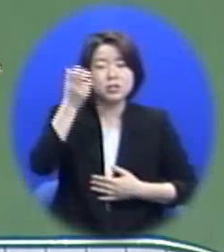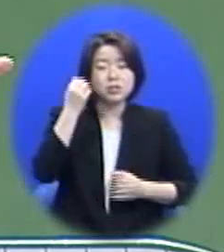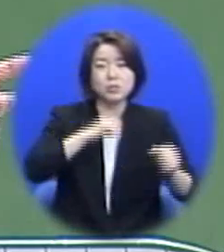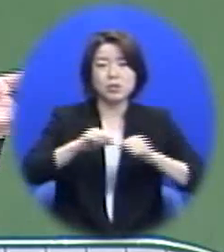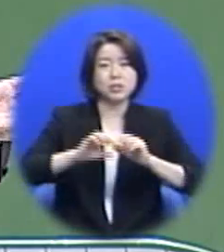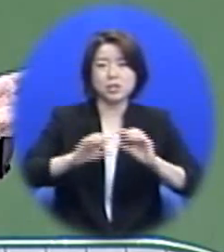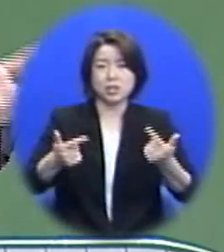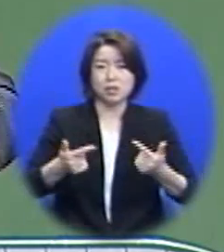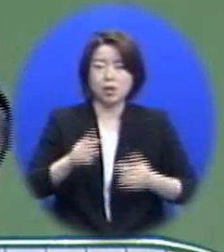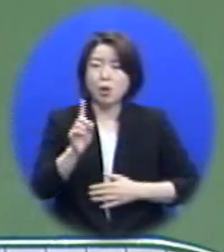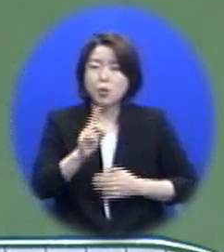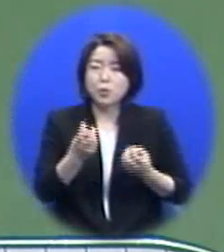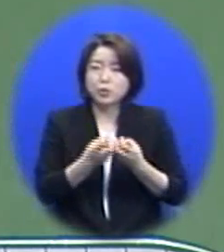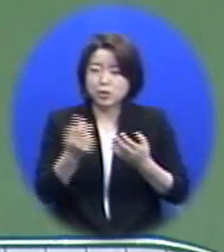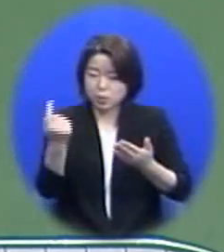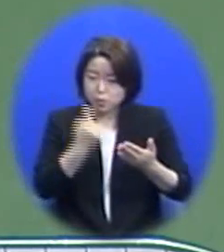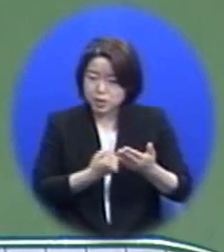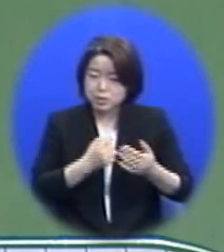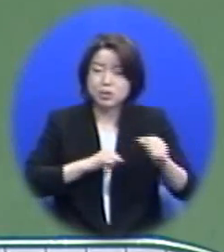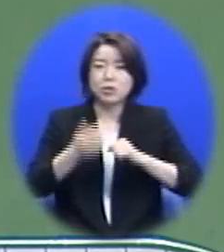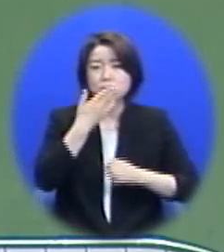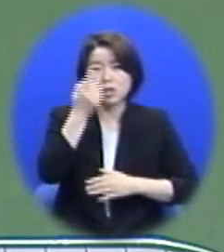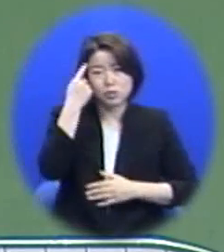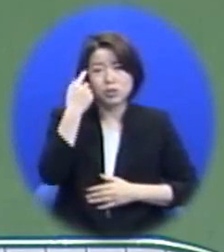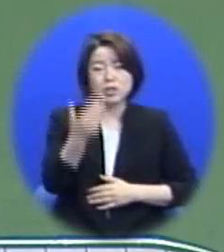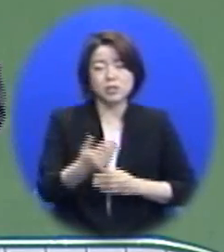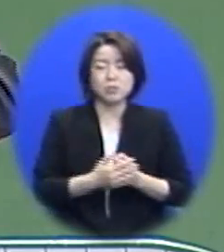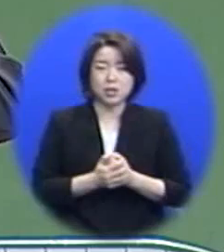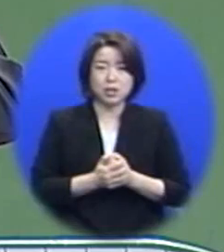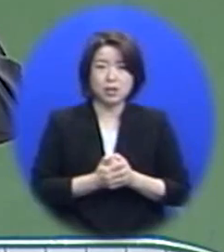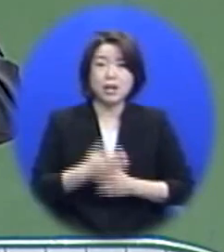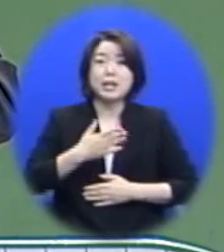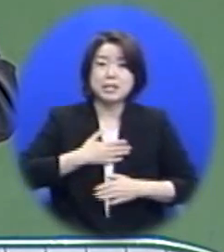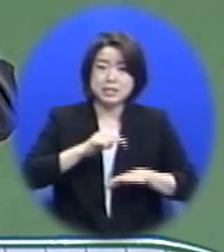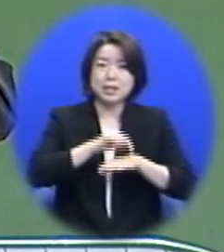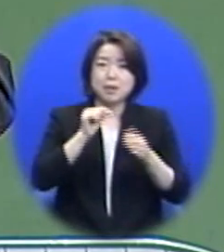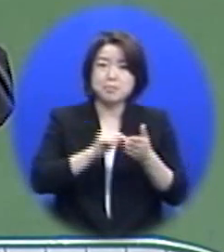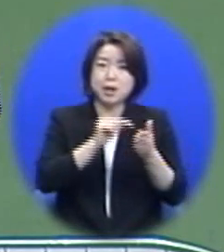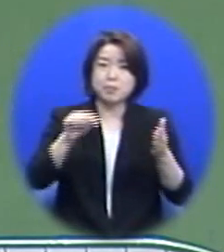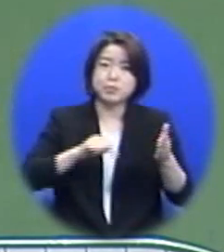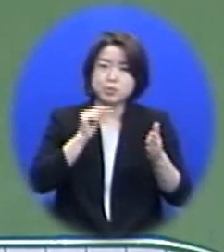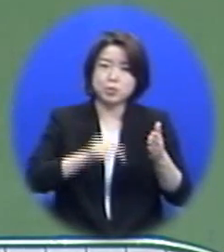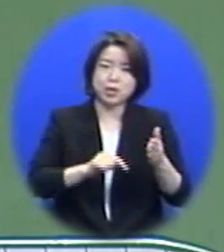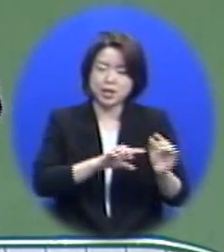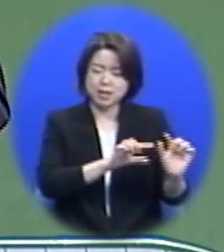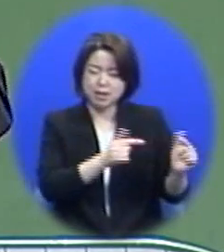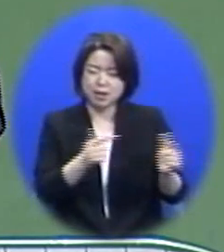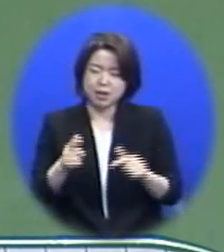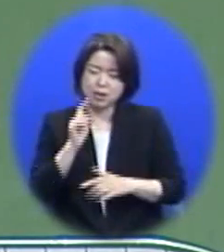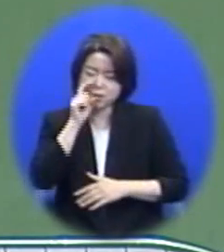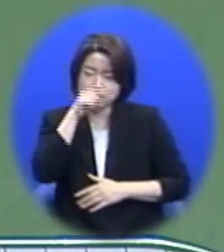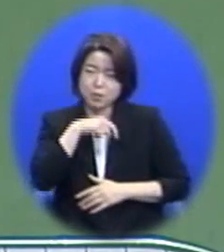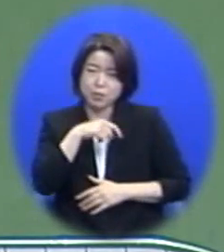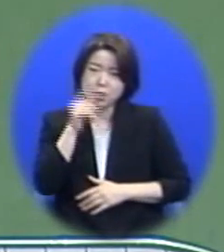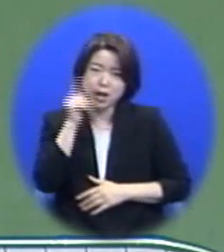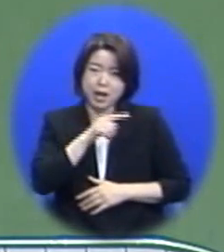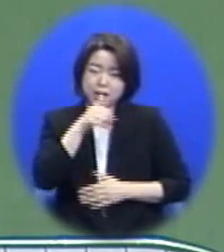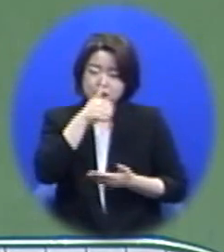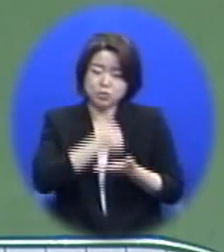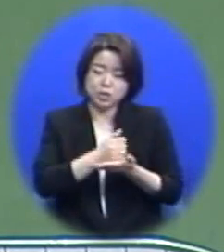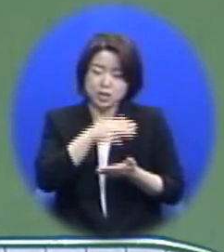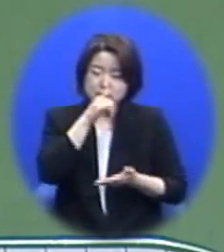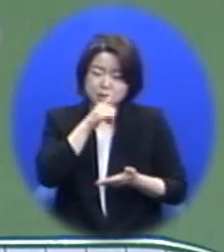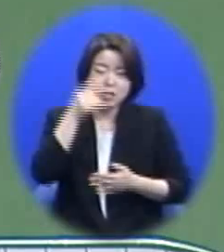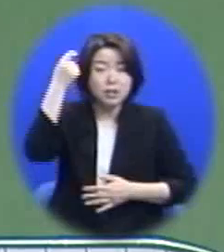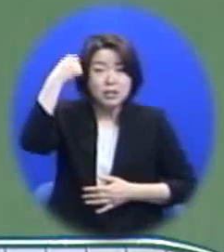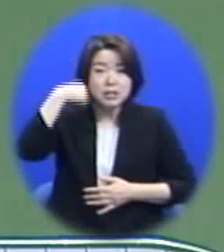우리 속에 들어와서 역사하실 수 있습니까 저는 제 마음에 온갖 더럽고 악한 죄가 있다는 것을 깨닫고